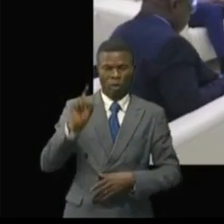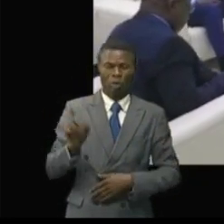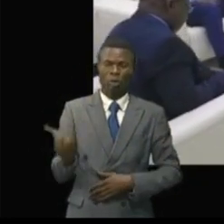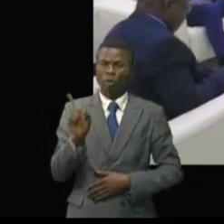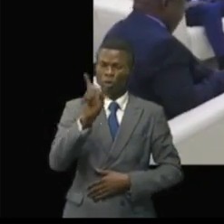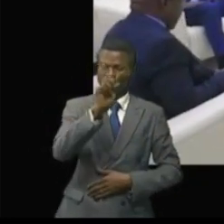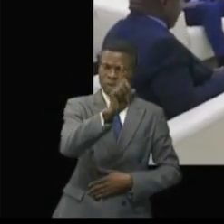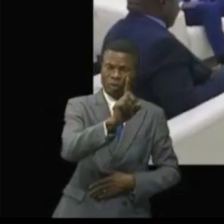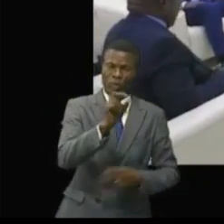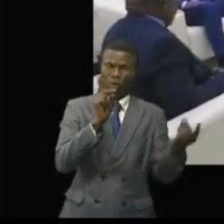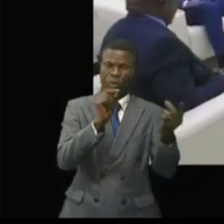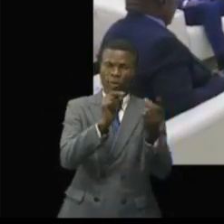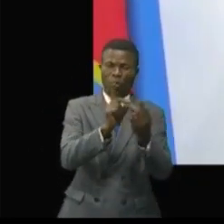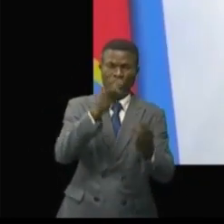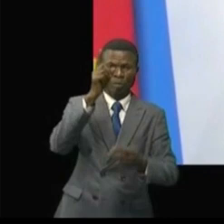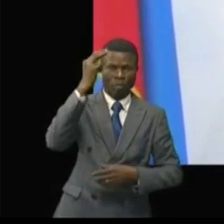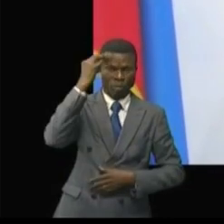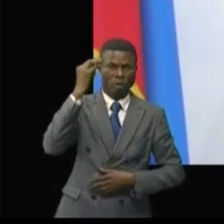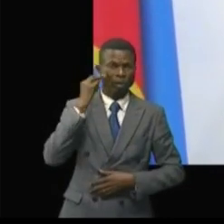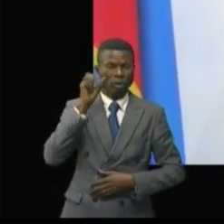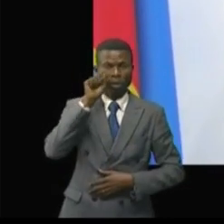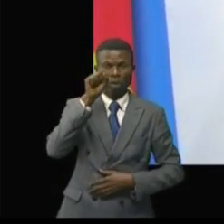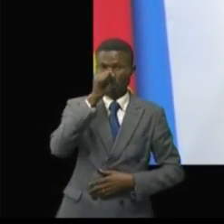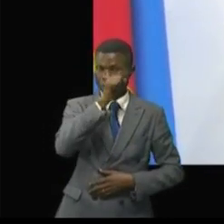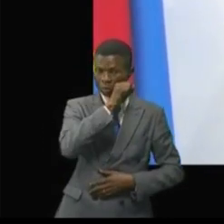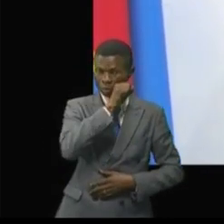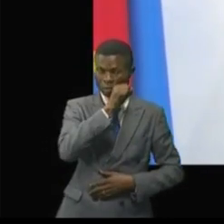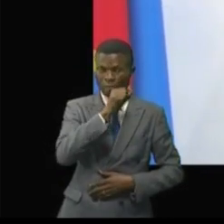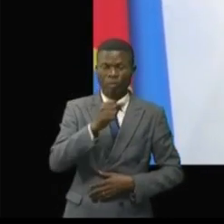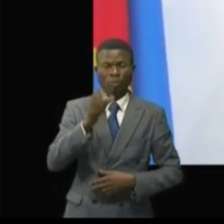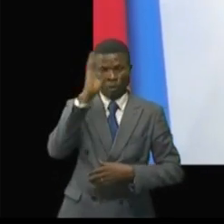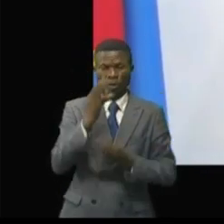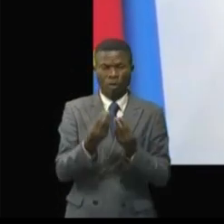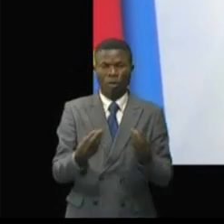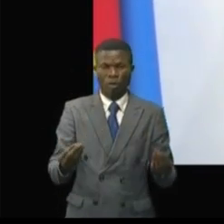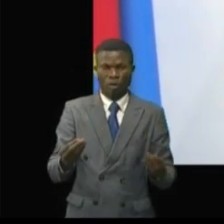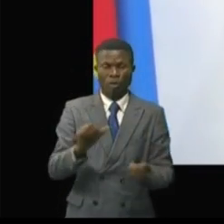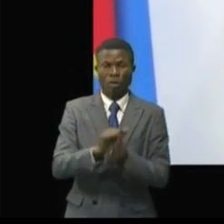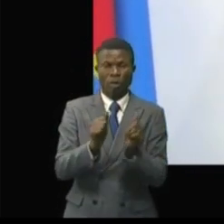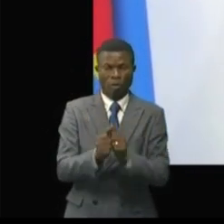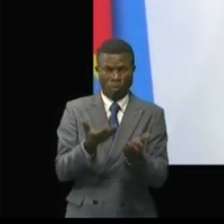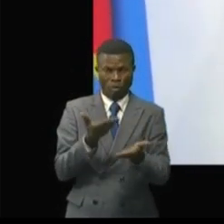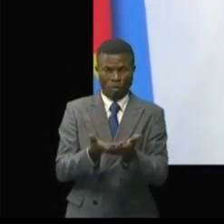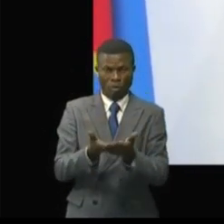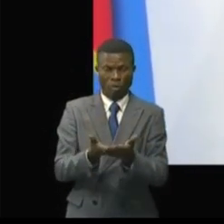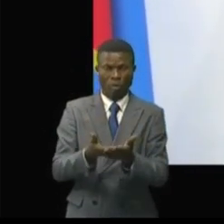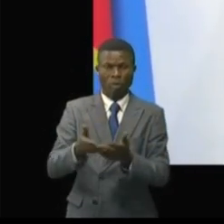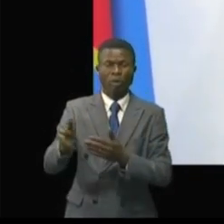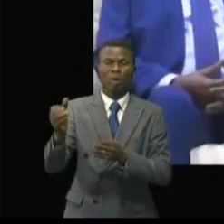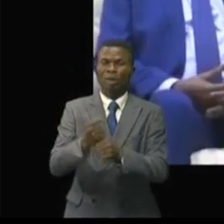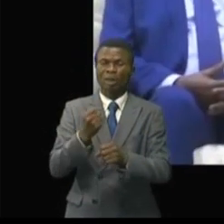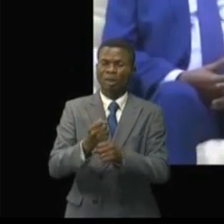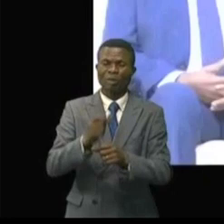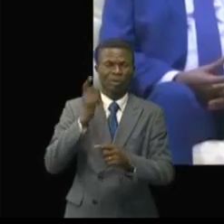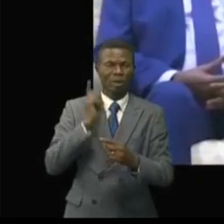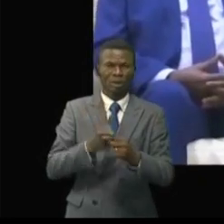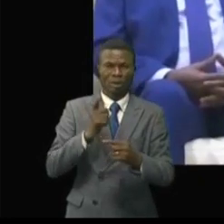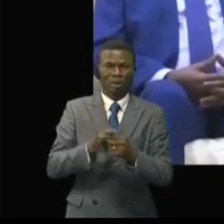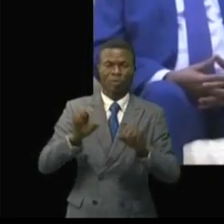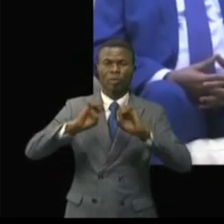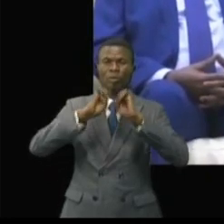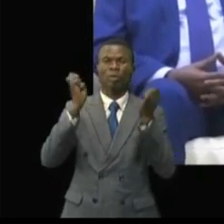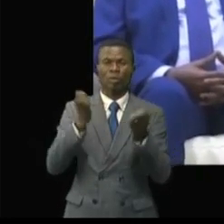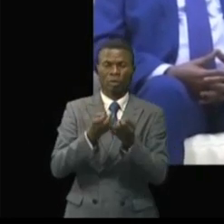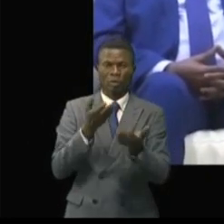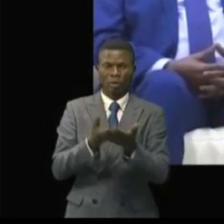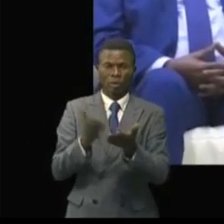de voir le Premier ministre Jean-Michel Samalukonde Kyenge pour trouver des solutions à ces problèmes qui empêchent le bon fonctionnement de cette entreprise